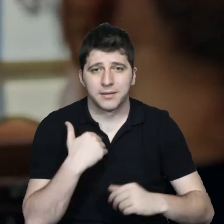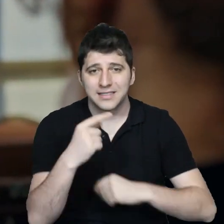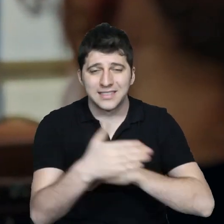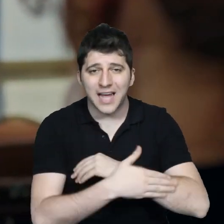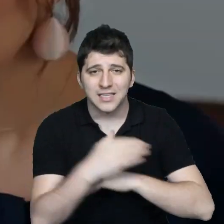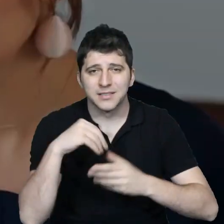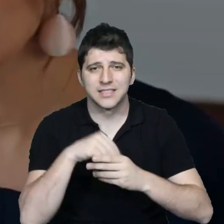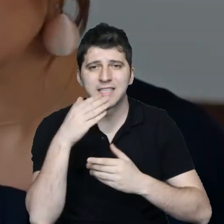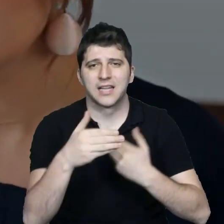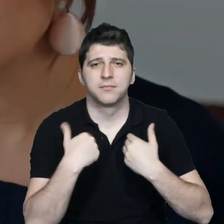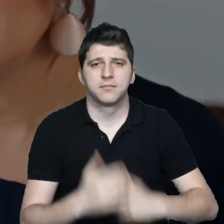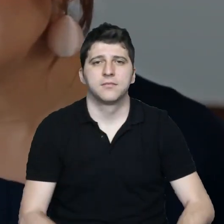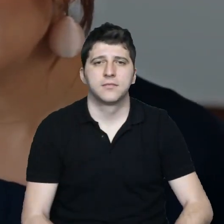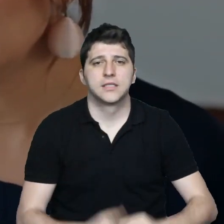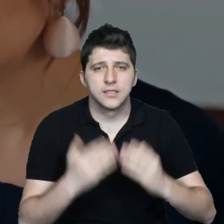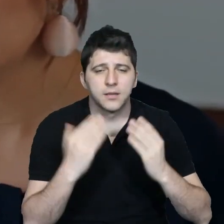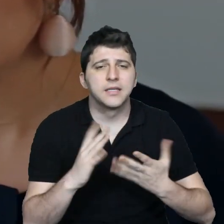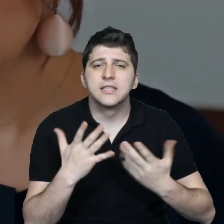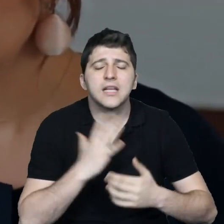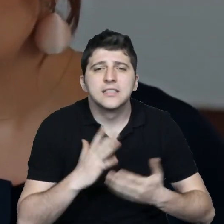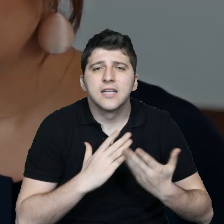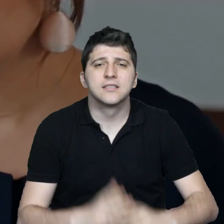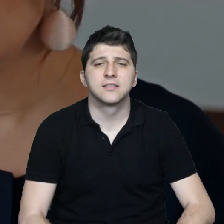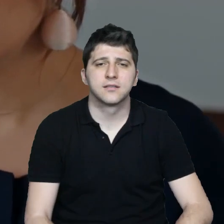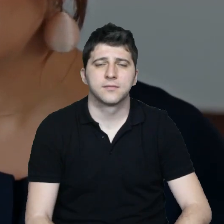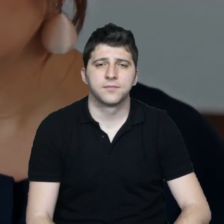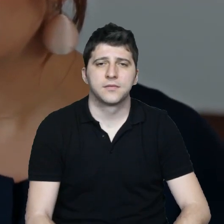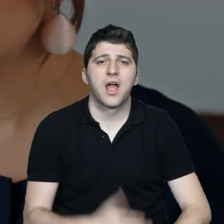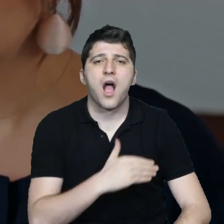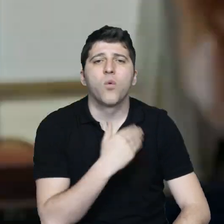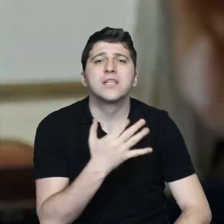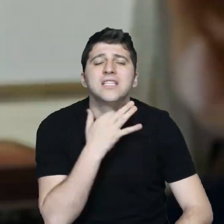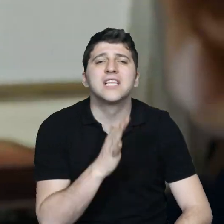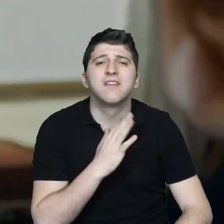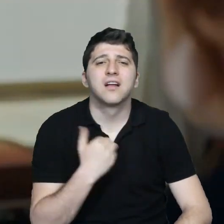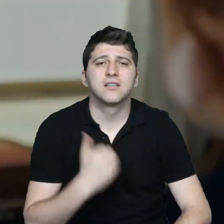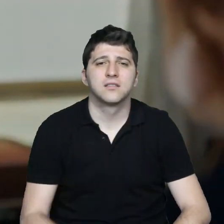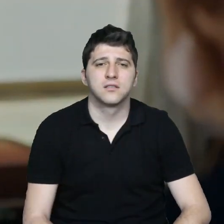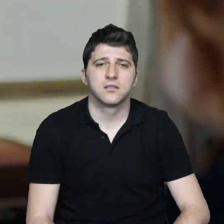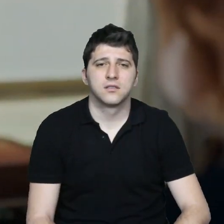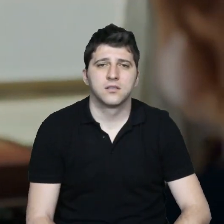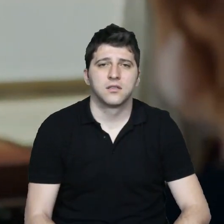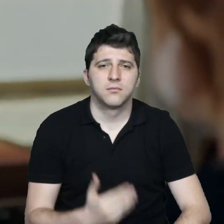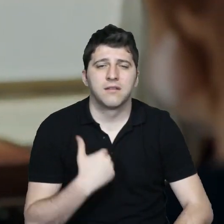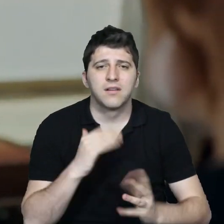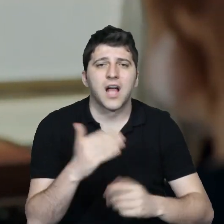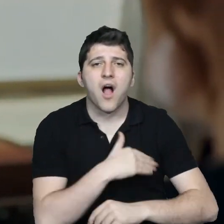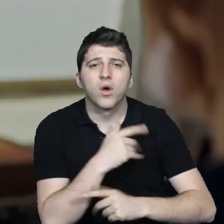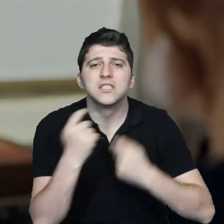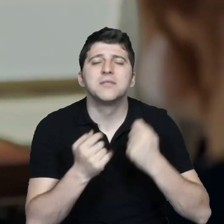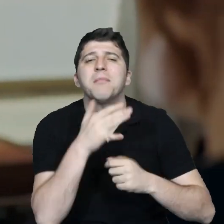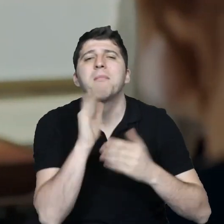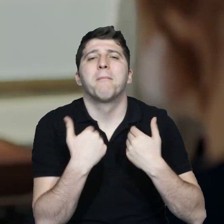yardım istemeye geldim. Tabii ki ne olursa. Avukata ihtiyacımız var. Benim çok avukatlık işim